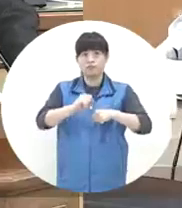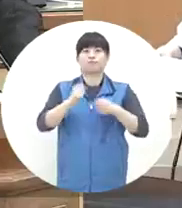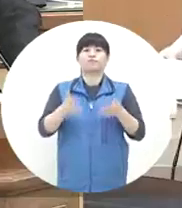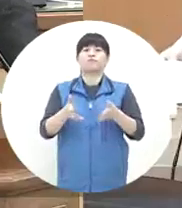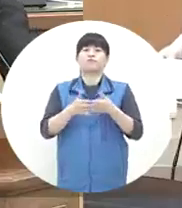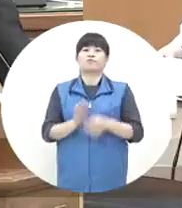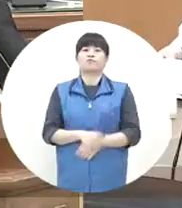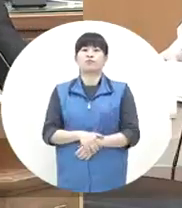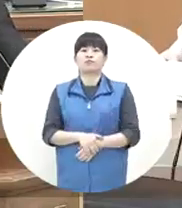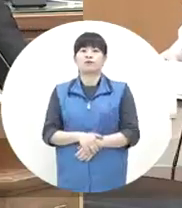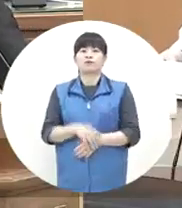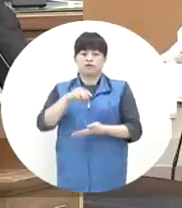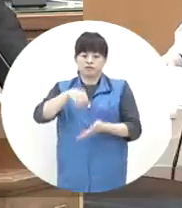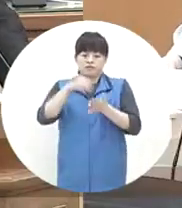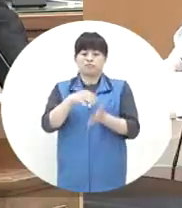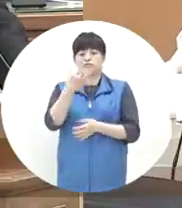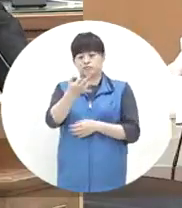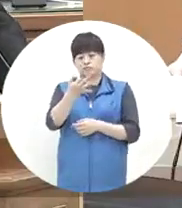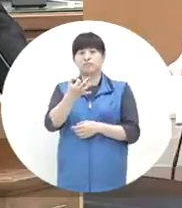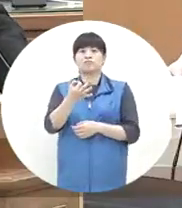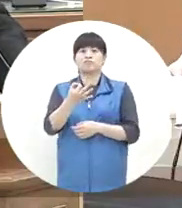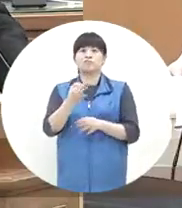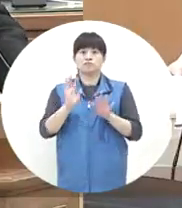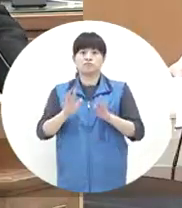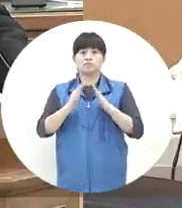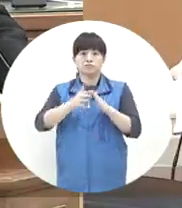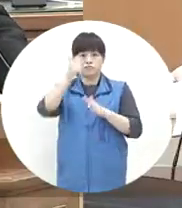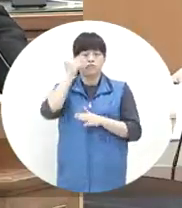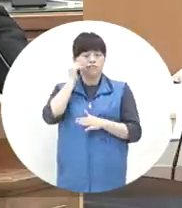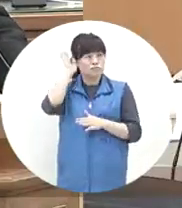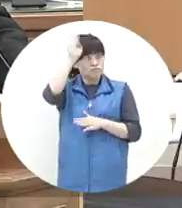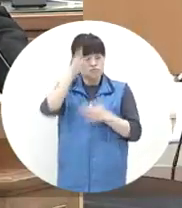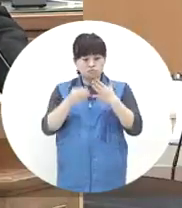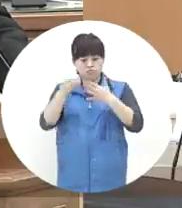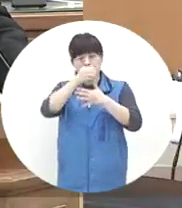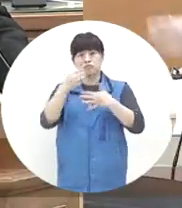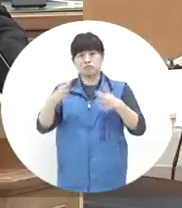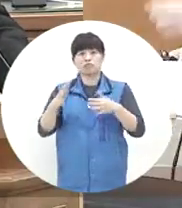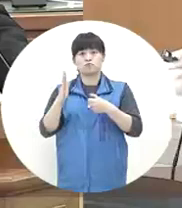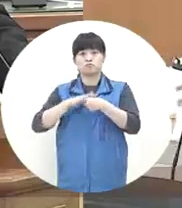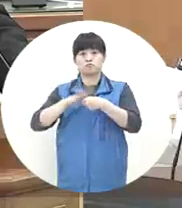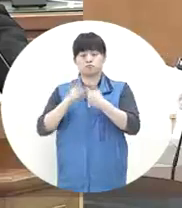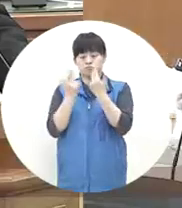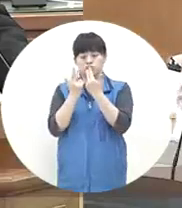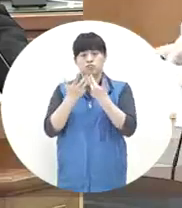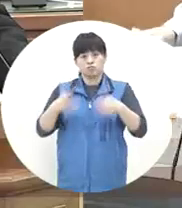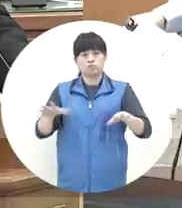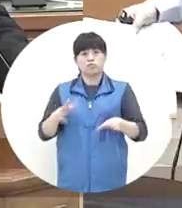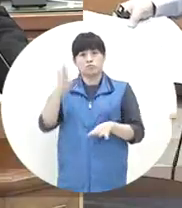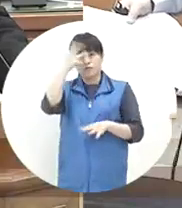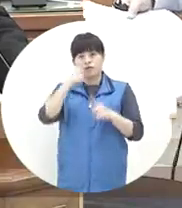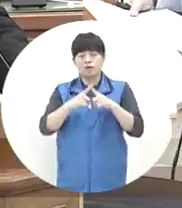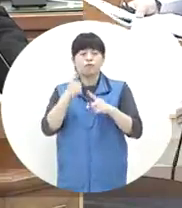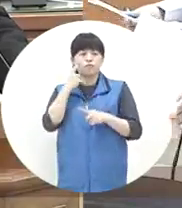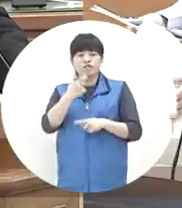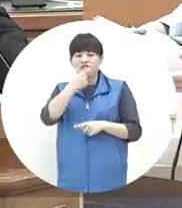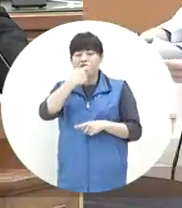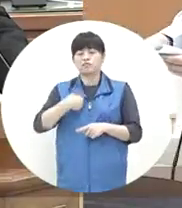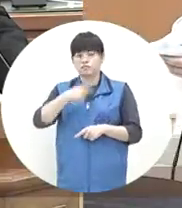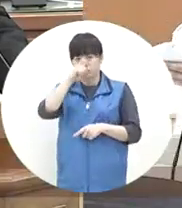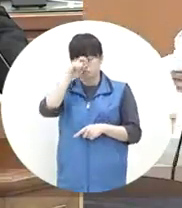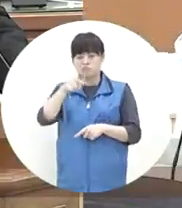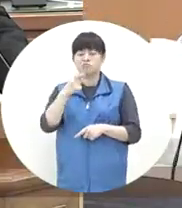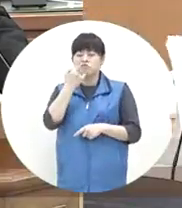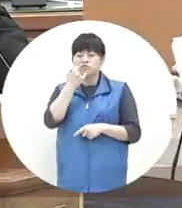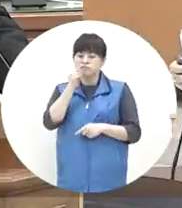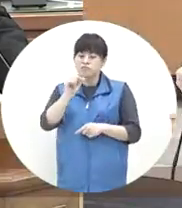那既然讲到经费，那这是市长哦，将来有机会的话，真的多补助新北市一点啦哦。这个老人装假牙，这个我是希望说